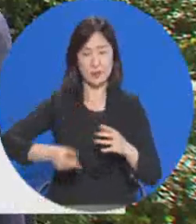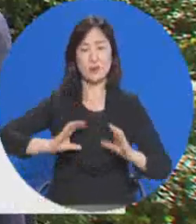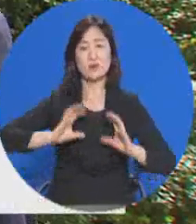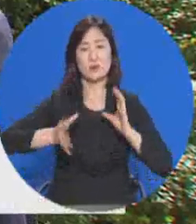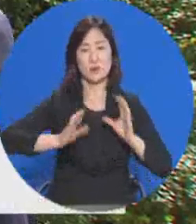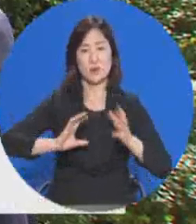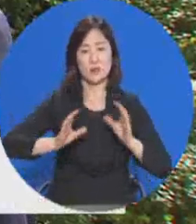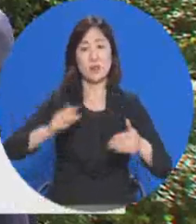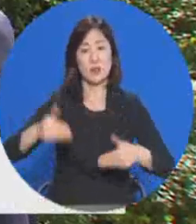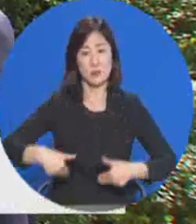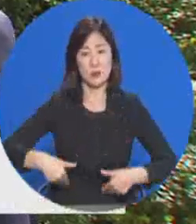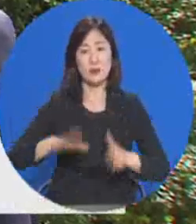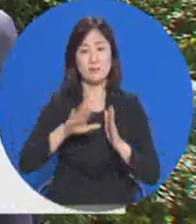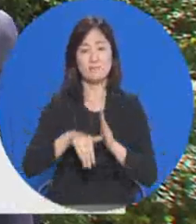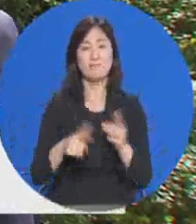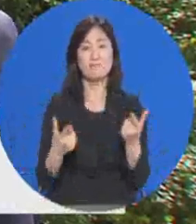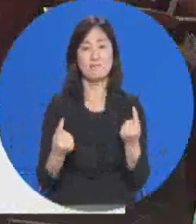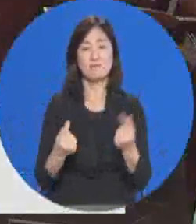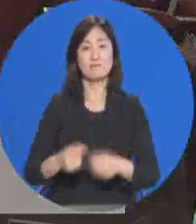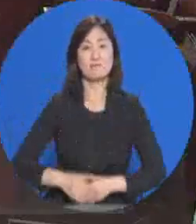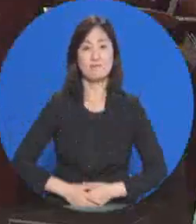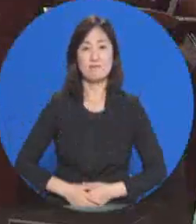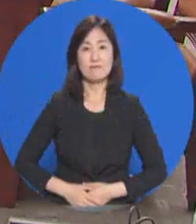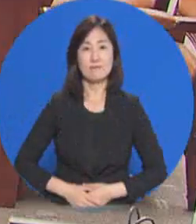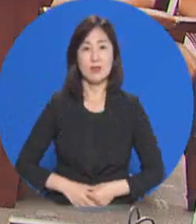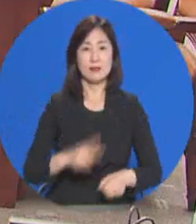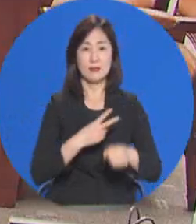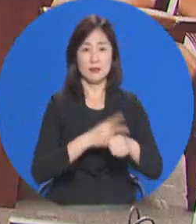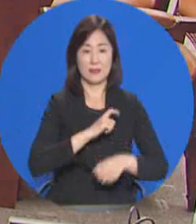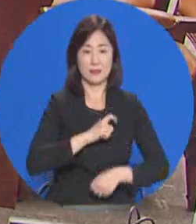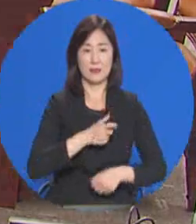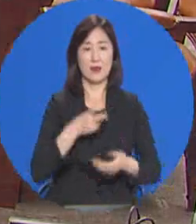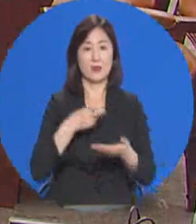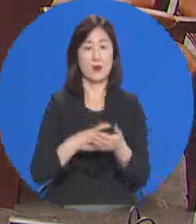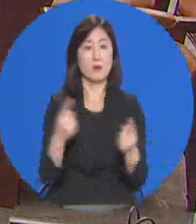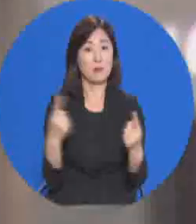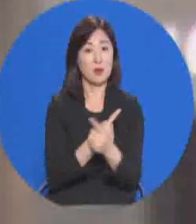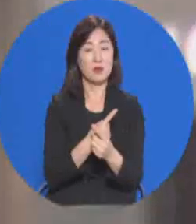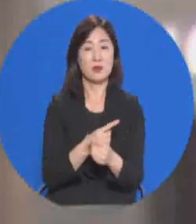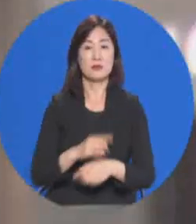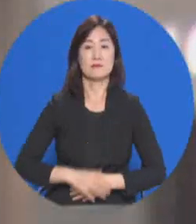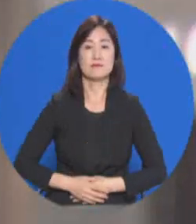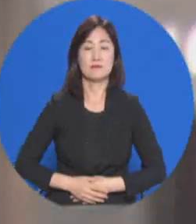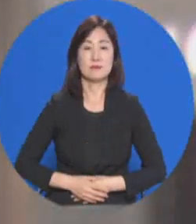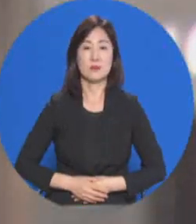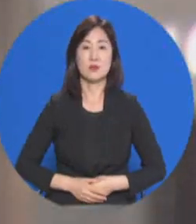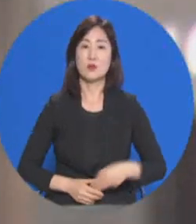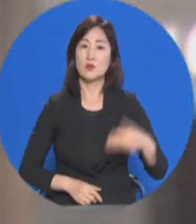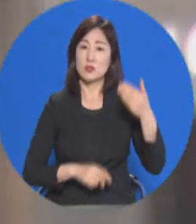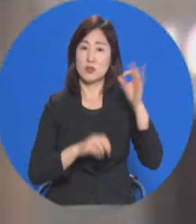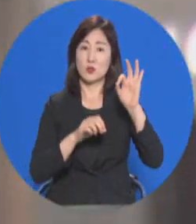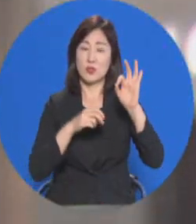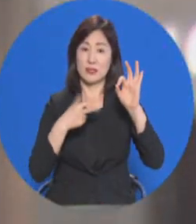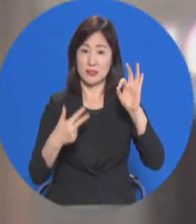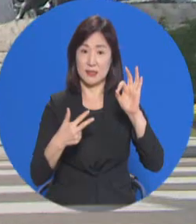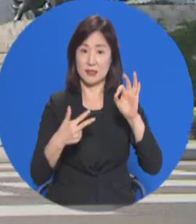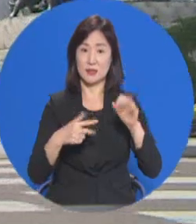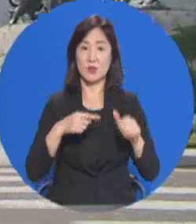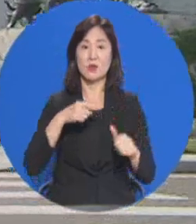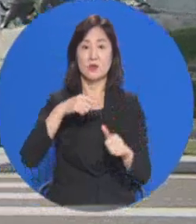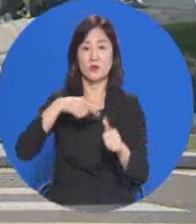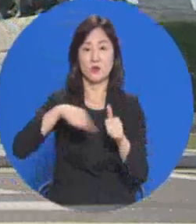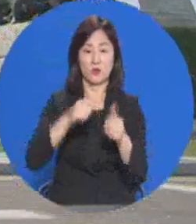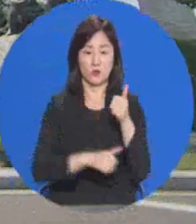시작돼야 할 시기라고 생각합니다. 교원 자격증 제도를 개정하는 방안은 다음 달 7일 시작될 교육위원회